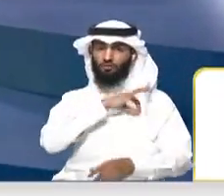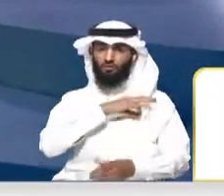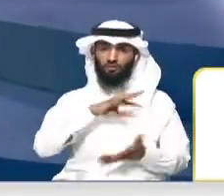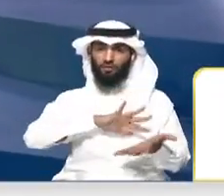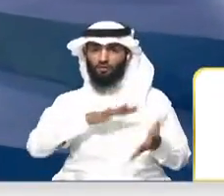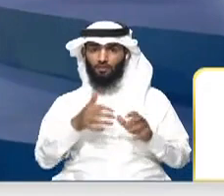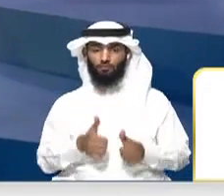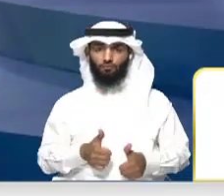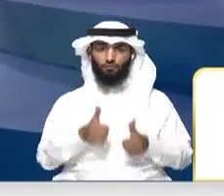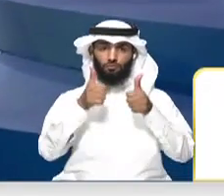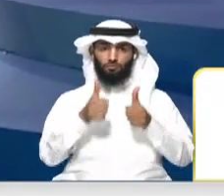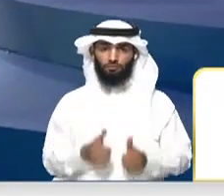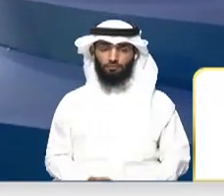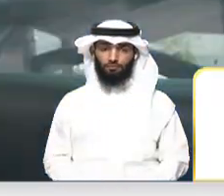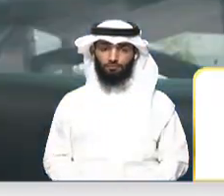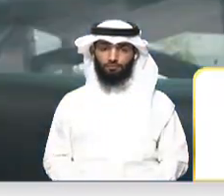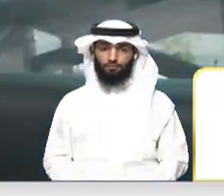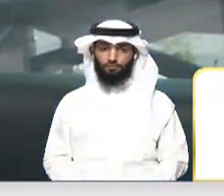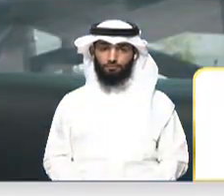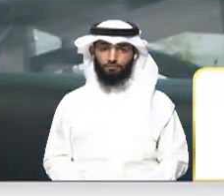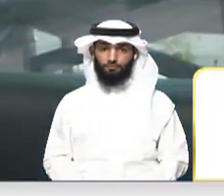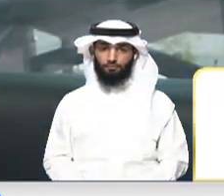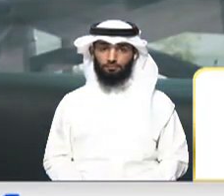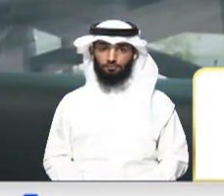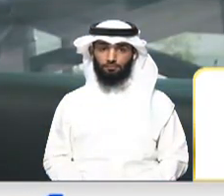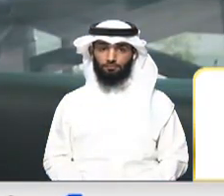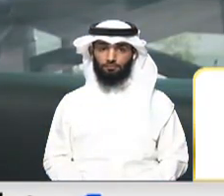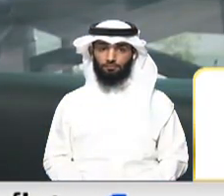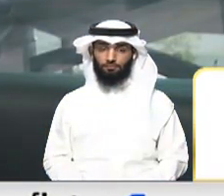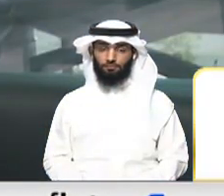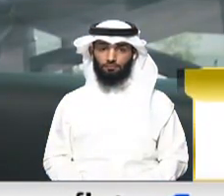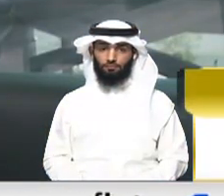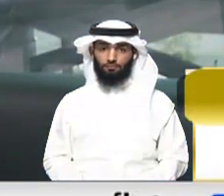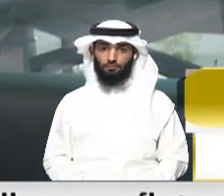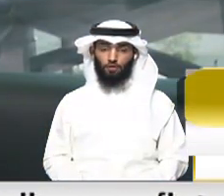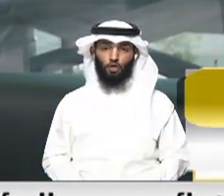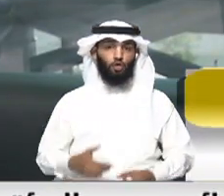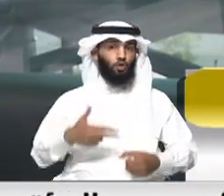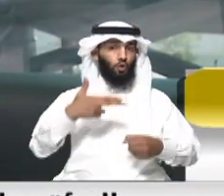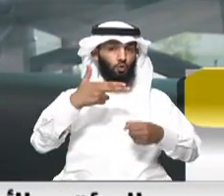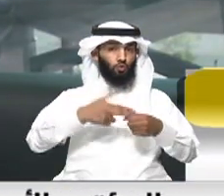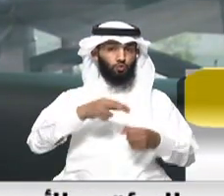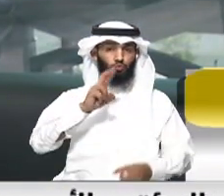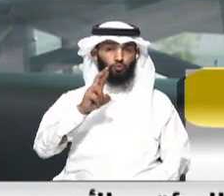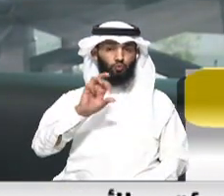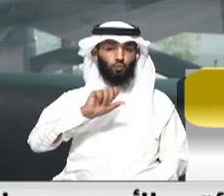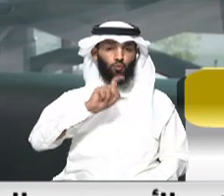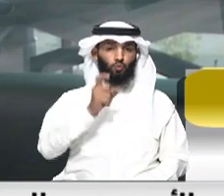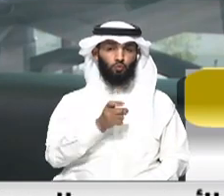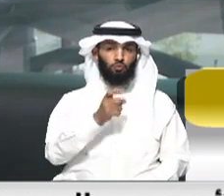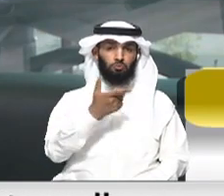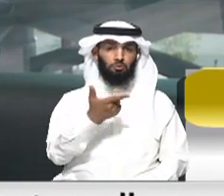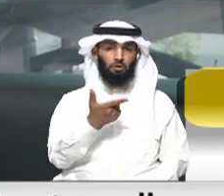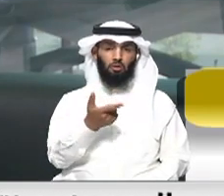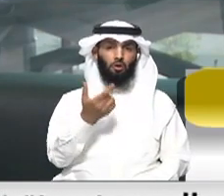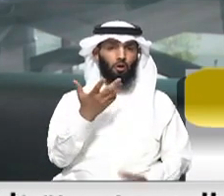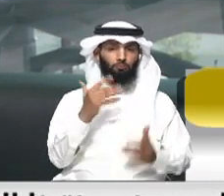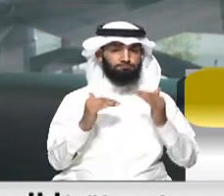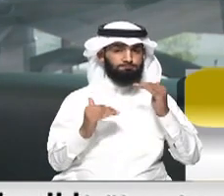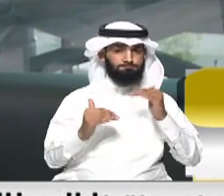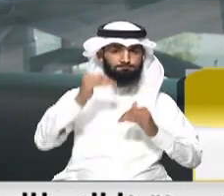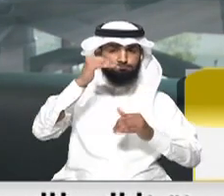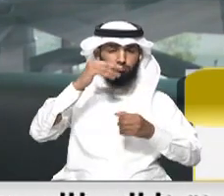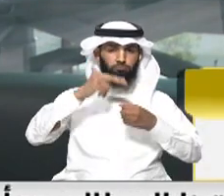صديقه للبيئه الطاقه الانتاجيه لمصفاه الزور تبلو 615000 برميل في